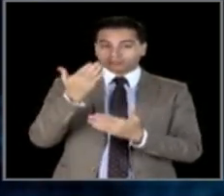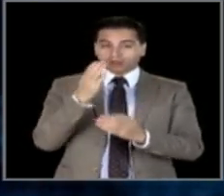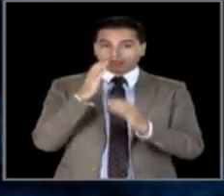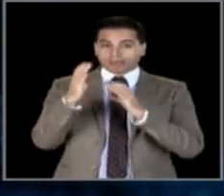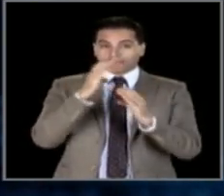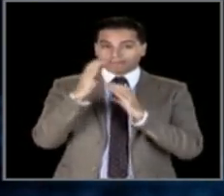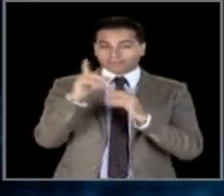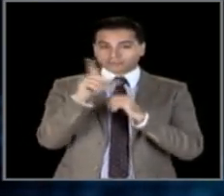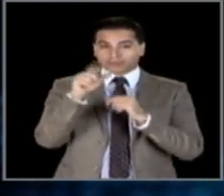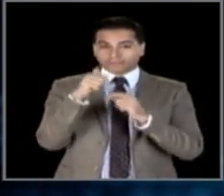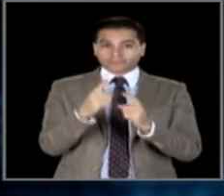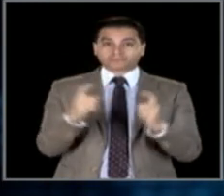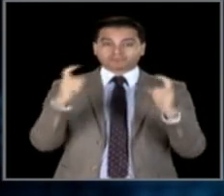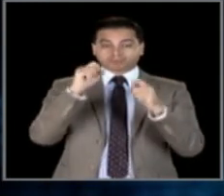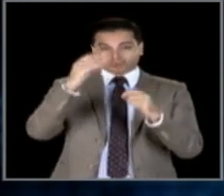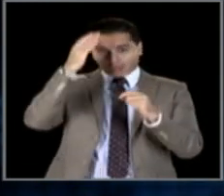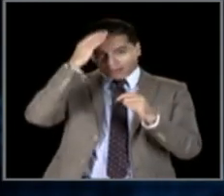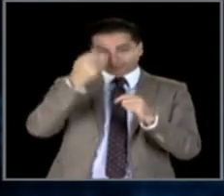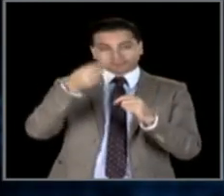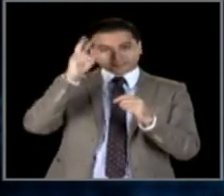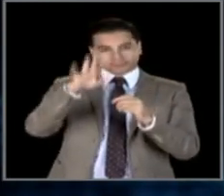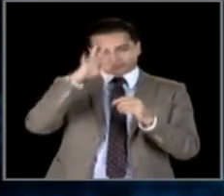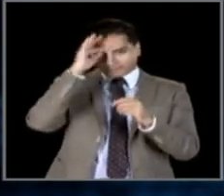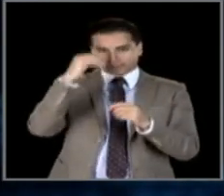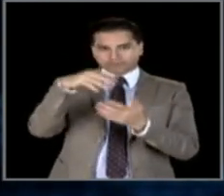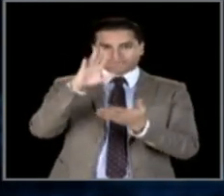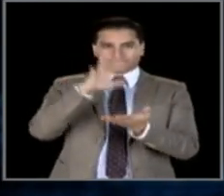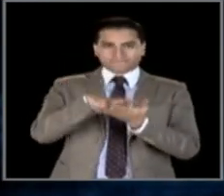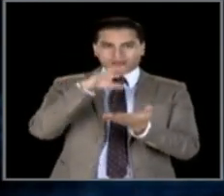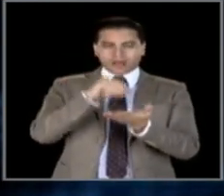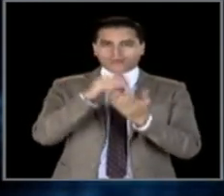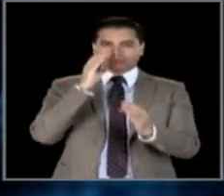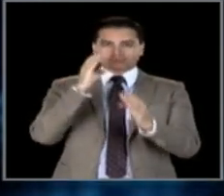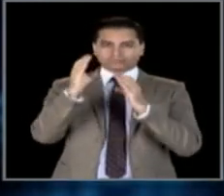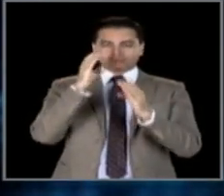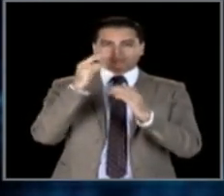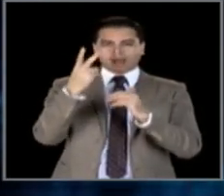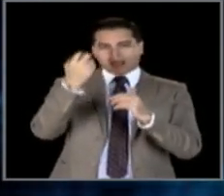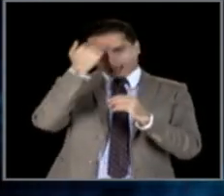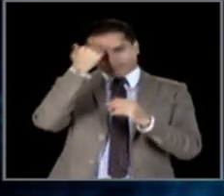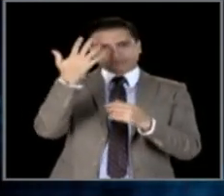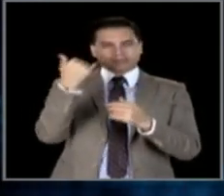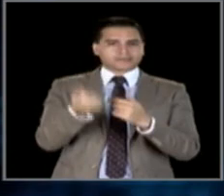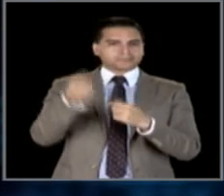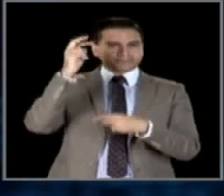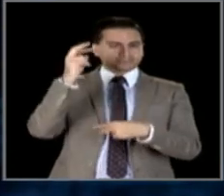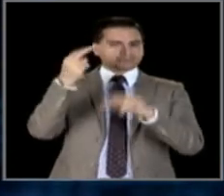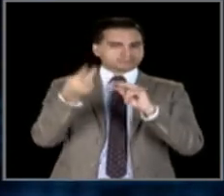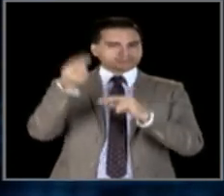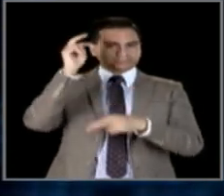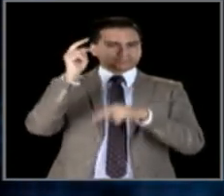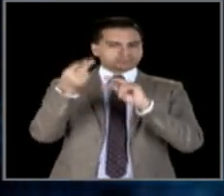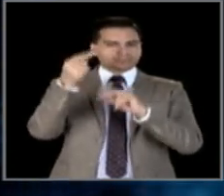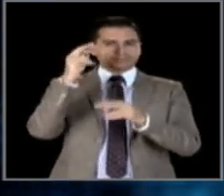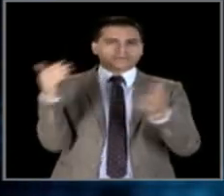بطولة العباقرة هتساوي مبلغ نقدي. في المرحلة الأولى كل نقطة بألفين جنيه وحيتضاعف